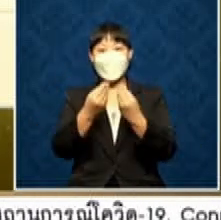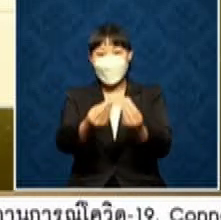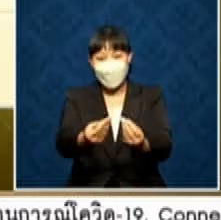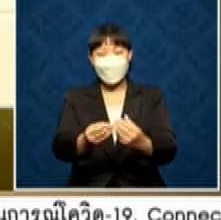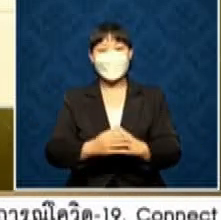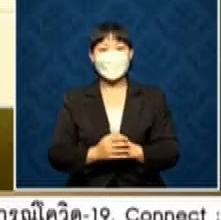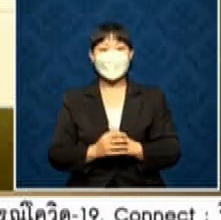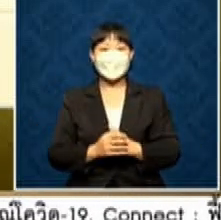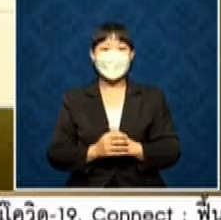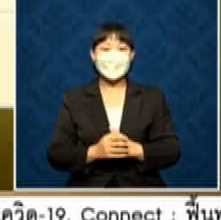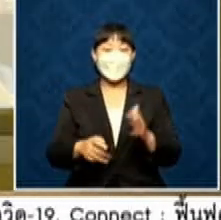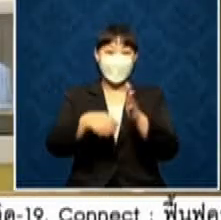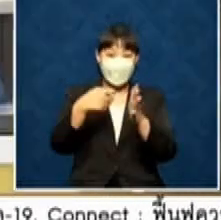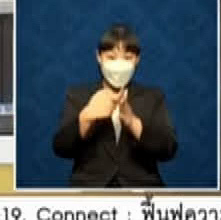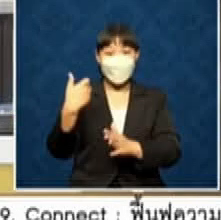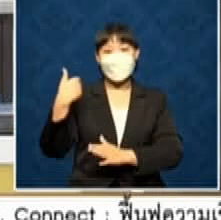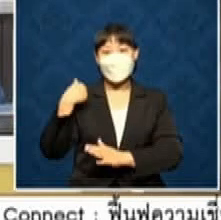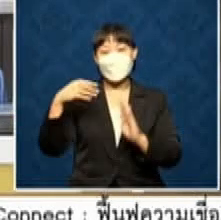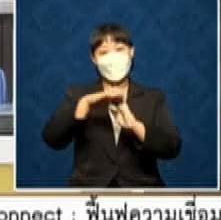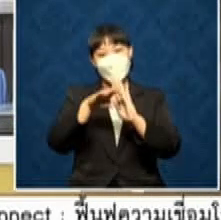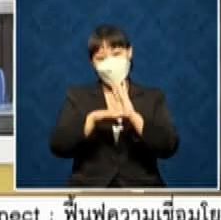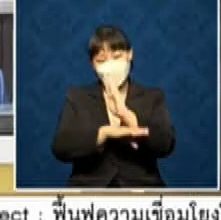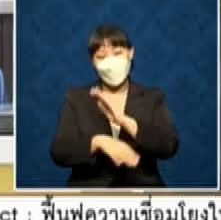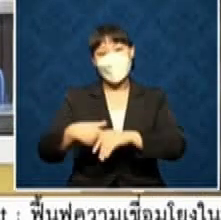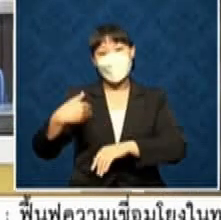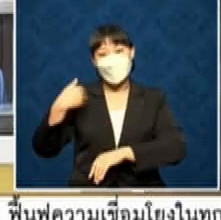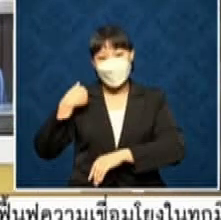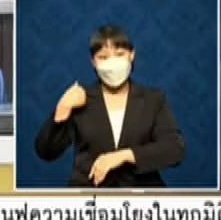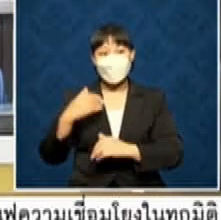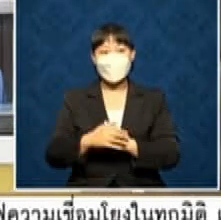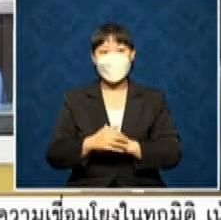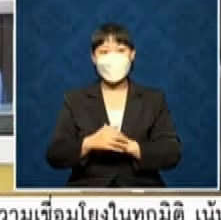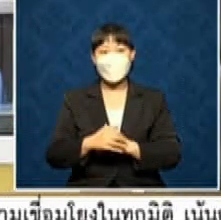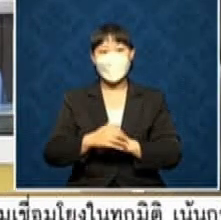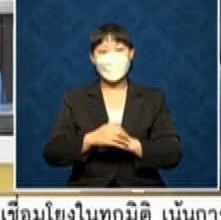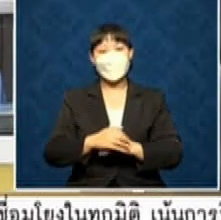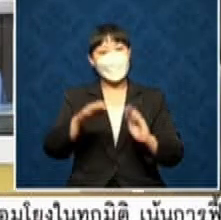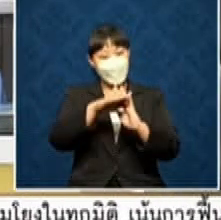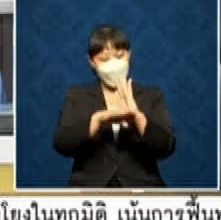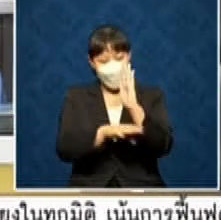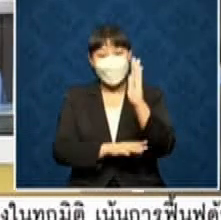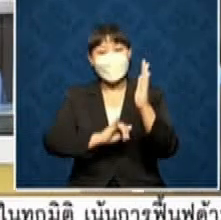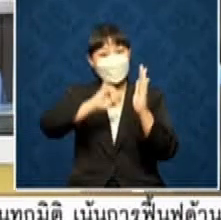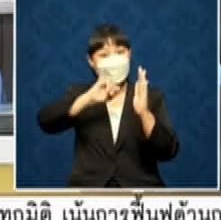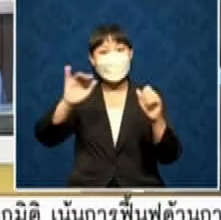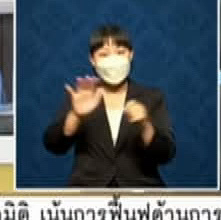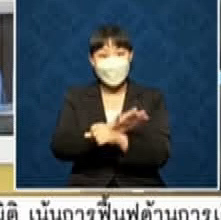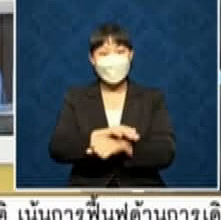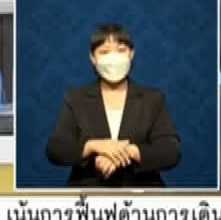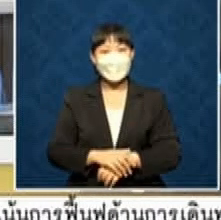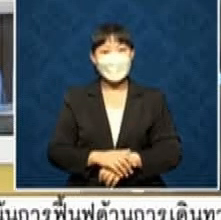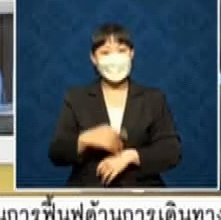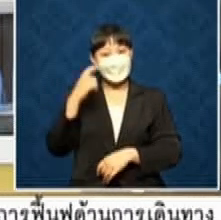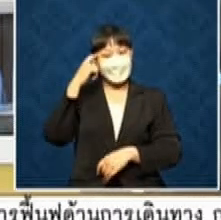ายประเด็นนี้เขาถามว่าไอ้การใช้มาตรา44คือประเด็นหนึ่งแต่ที่เขาอยากจะรู้และผมก็อยากจะรู้ด้วยว่า